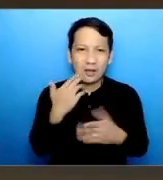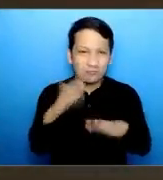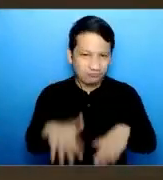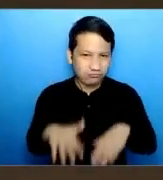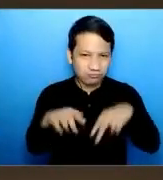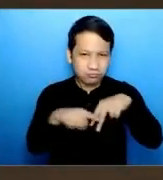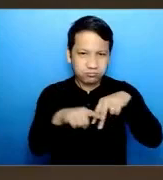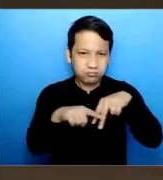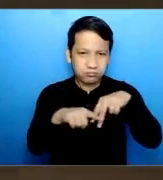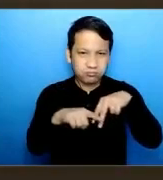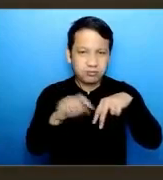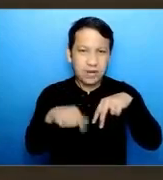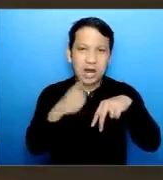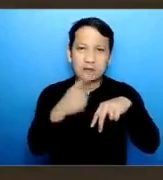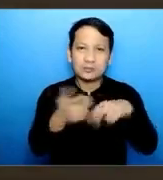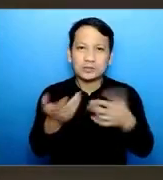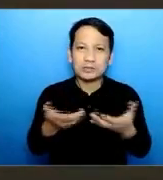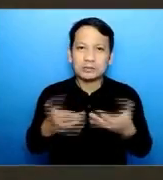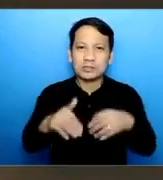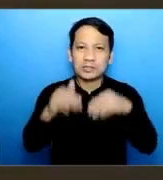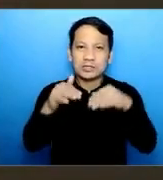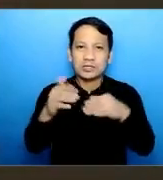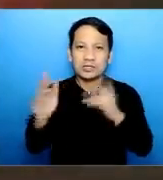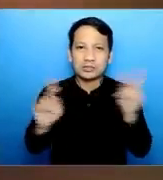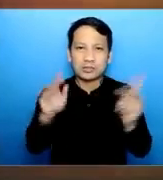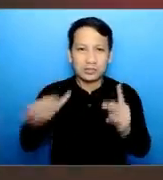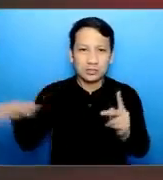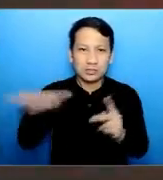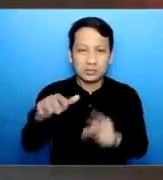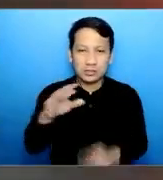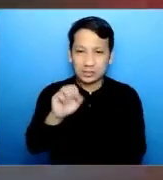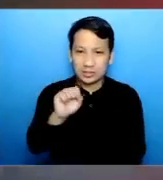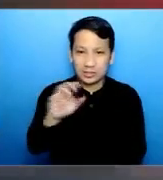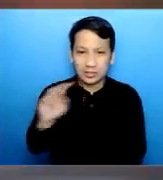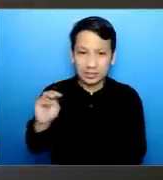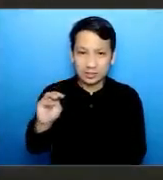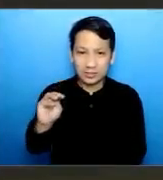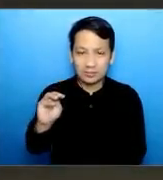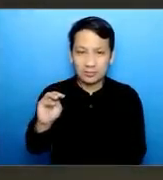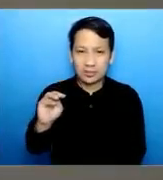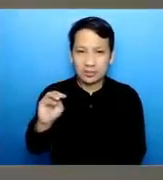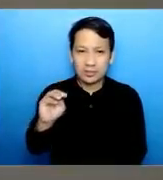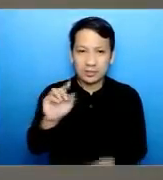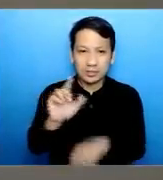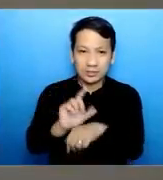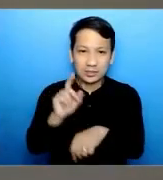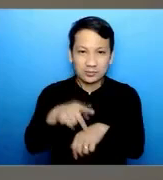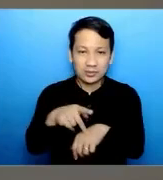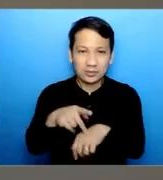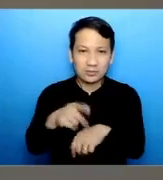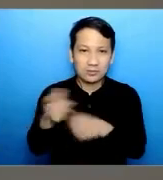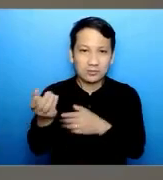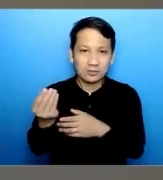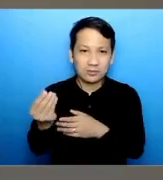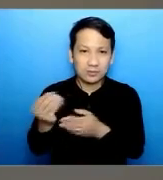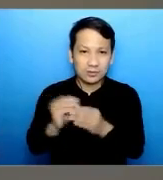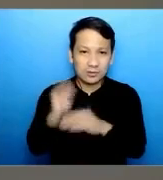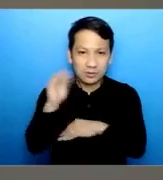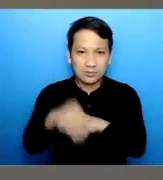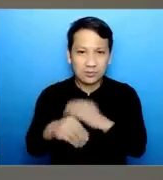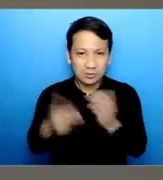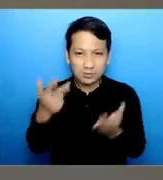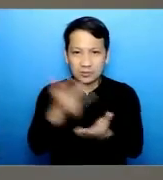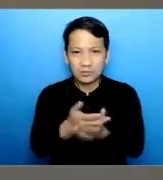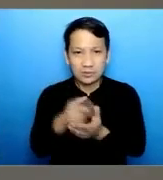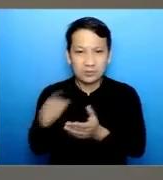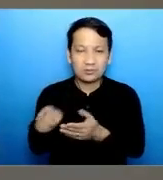kahabaan ng Alabang Zapote Road. Kaya ang pamunuan ng SM Center Las Piñas, sinuspindi muna ang paniningil ng overnight parking fee para sa